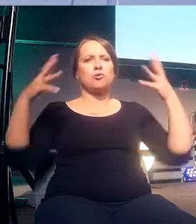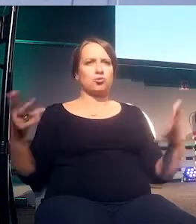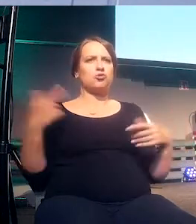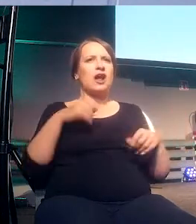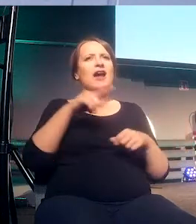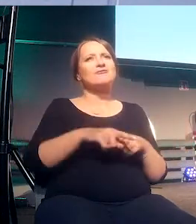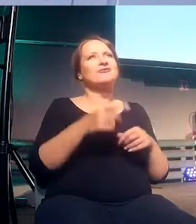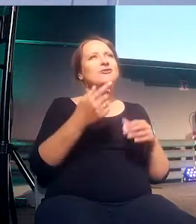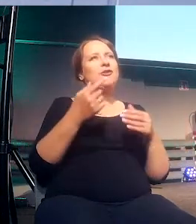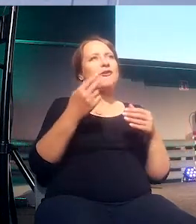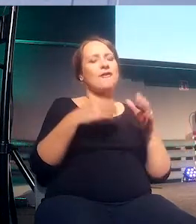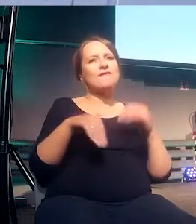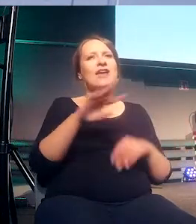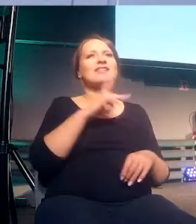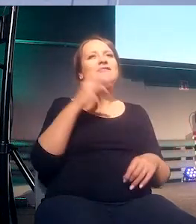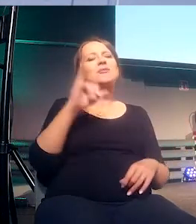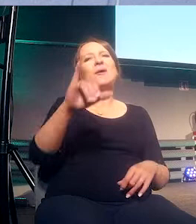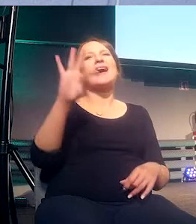w konsultingu z zakresu IT.